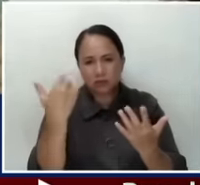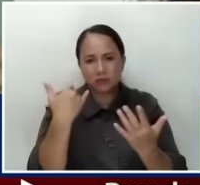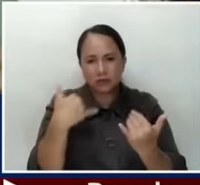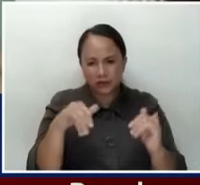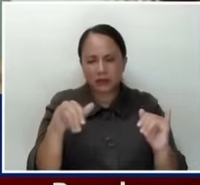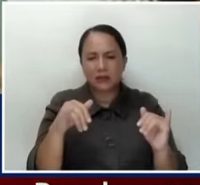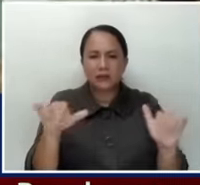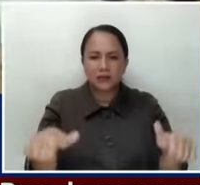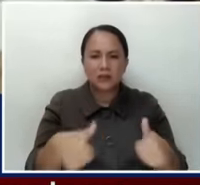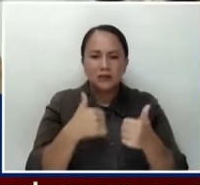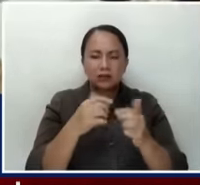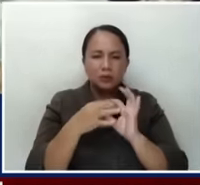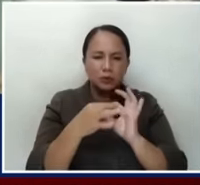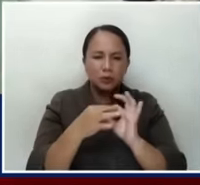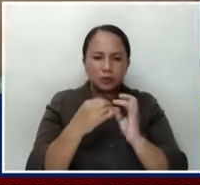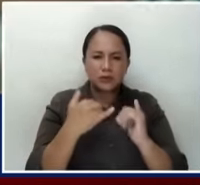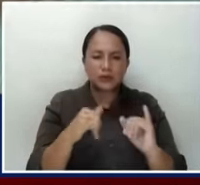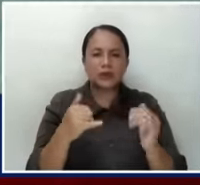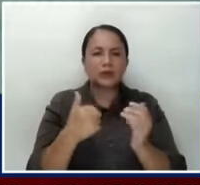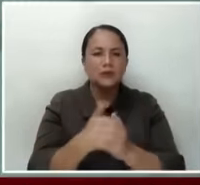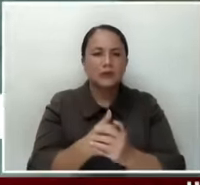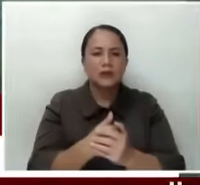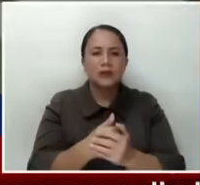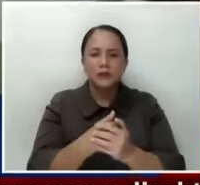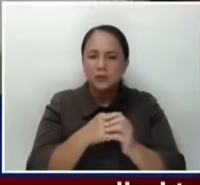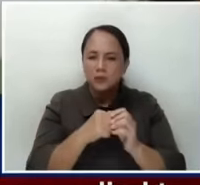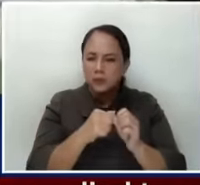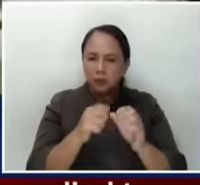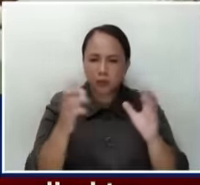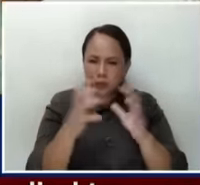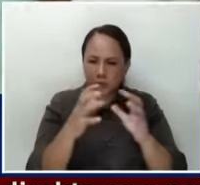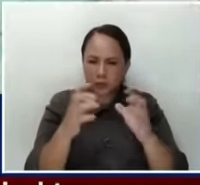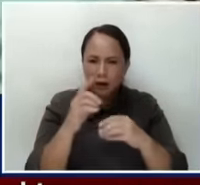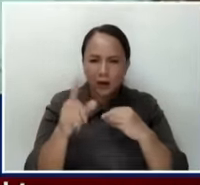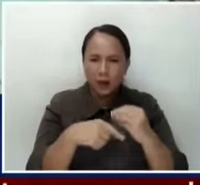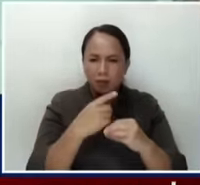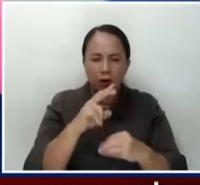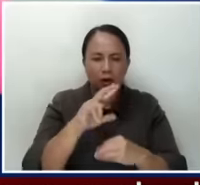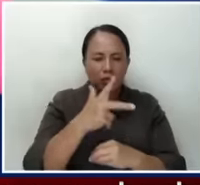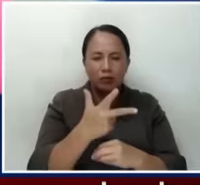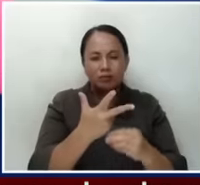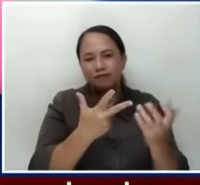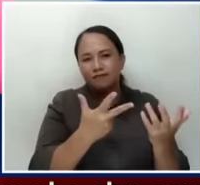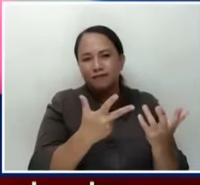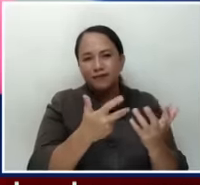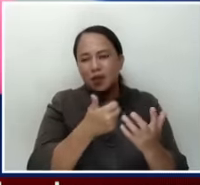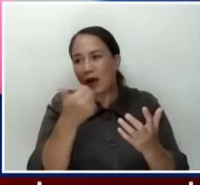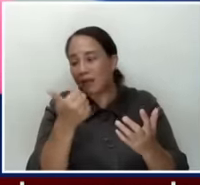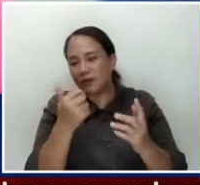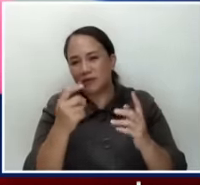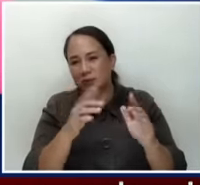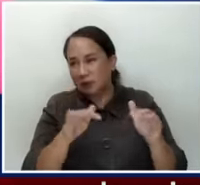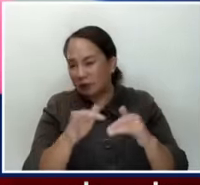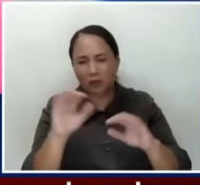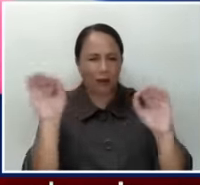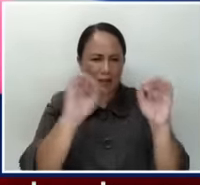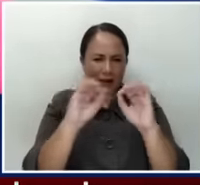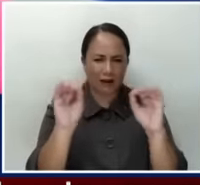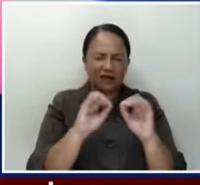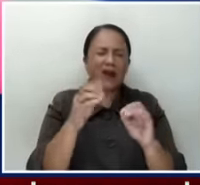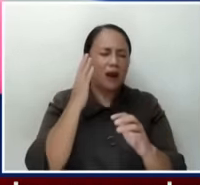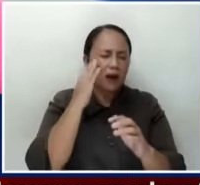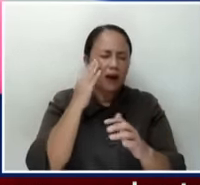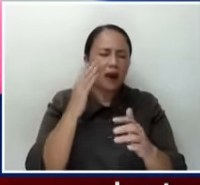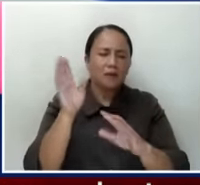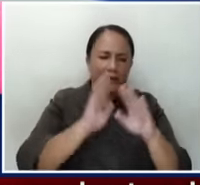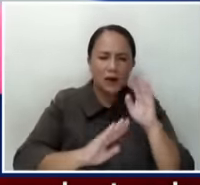kanilang relasyon pero kailanman ay hindi nila pinag-awayan ang tungkol sa third party. Kiko and I have problems like any married couple, but it's